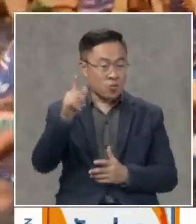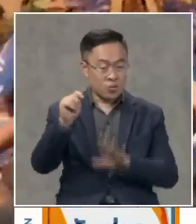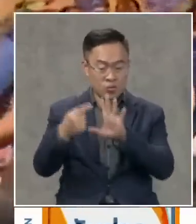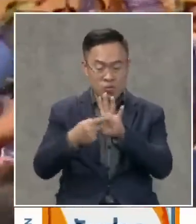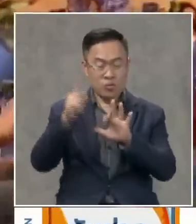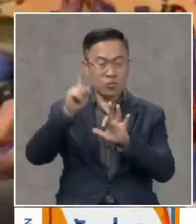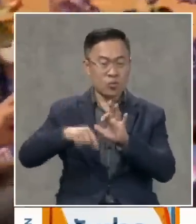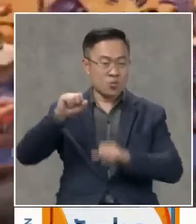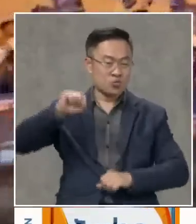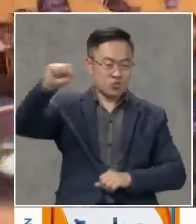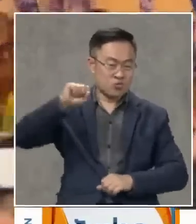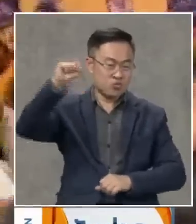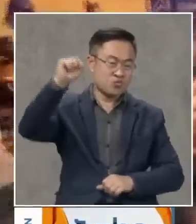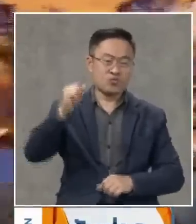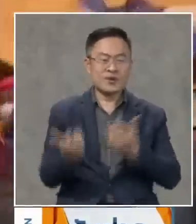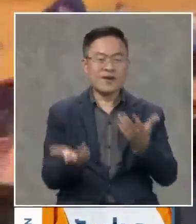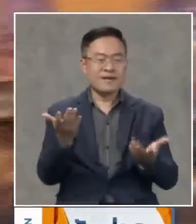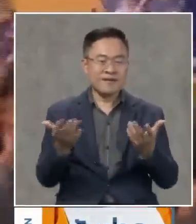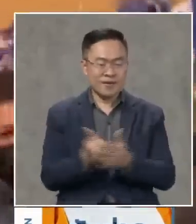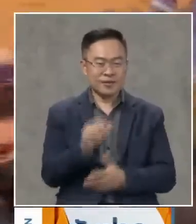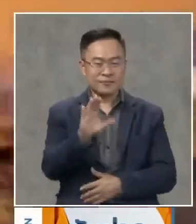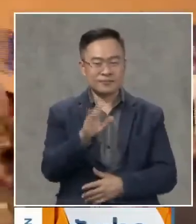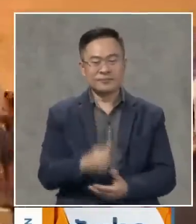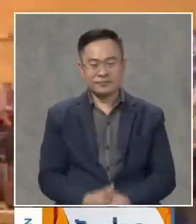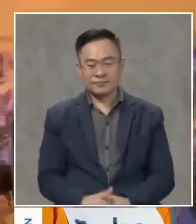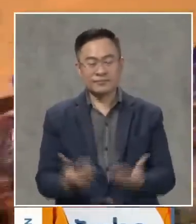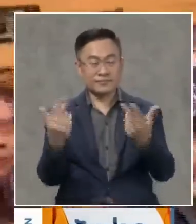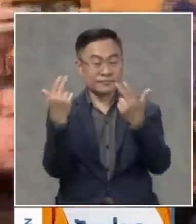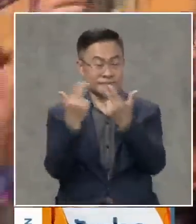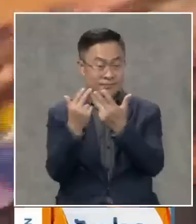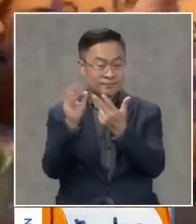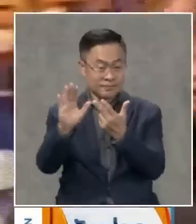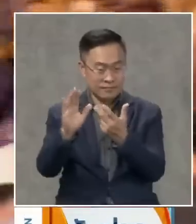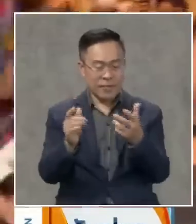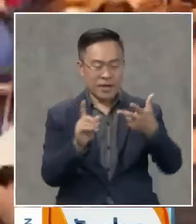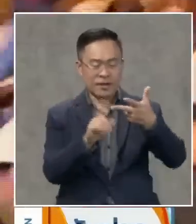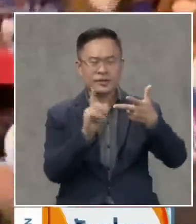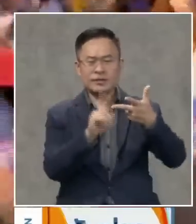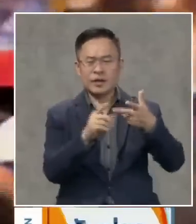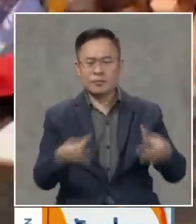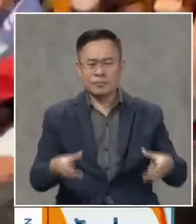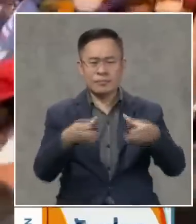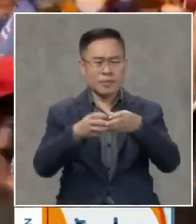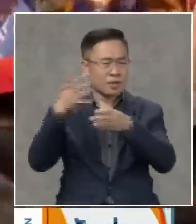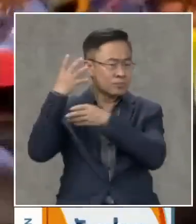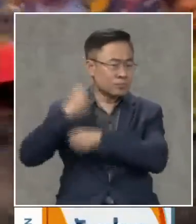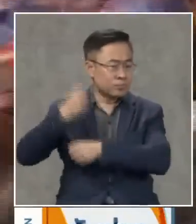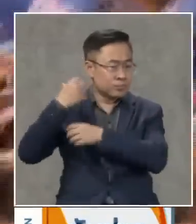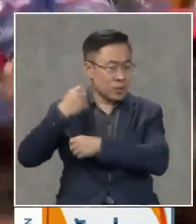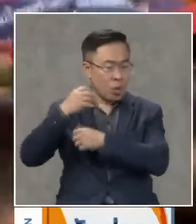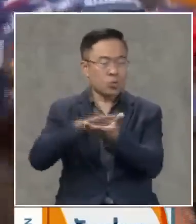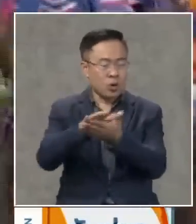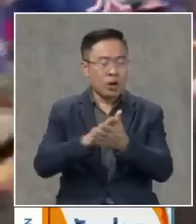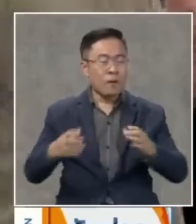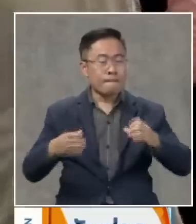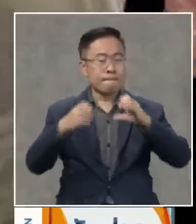ค่ะนี่นะคะอันนี้ก็เป็นบรรยากาศโดยรวมของรวมไทยสร้างชาติขยับไปดูกันต่อคุณผู้ชมจะพาไปดูความเคลื่อนไหวของพรรคชาติ